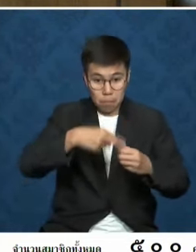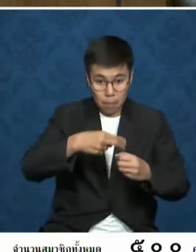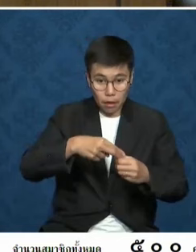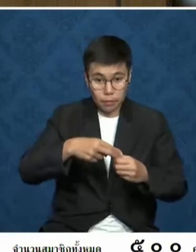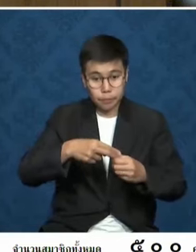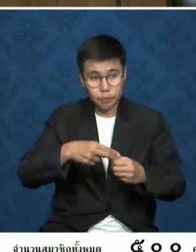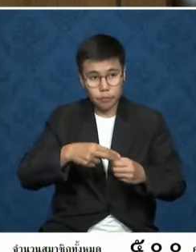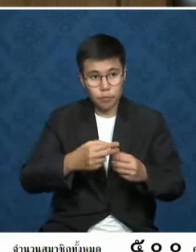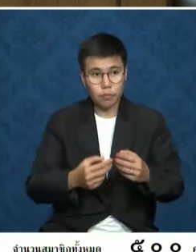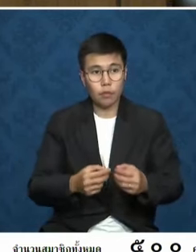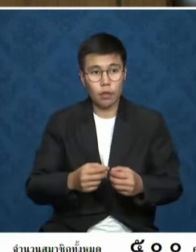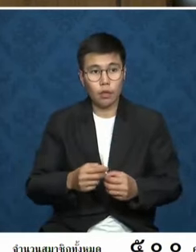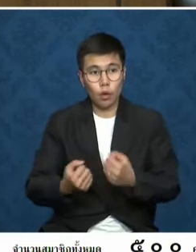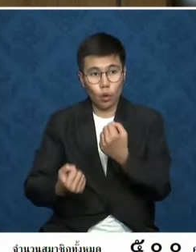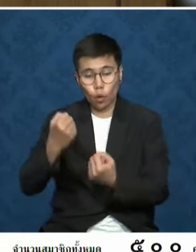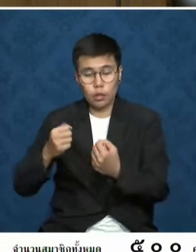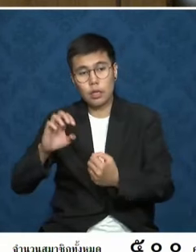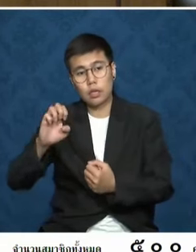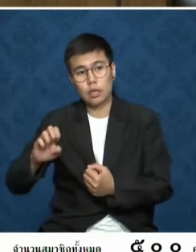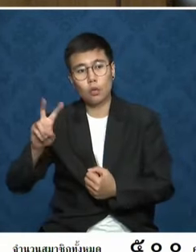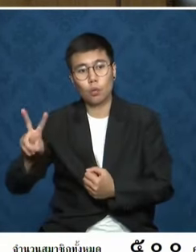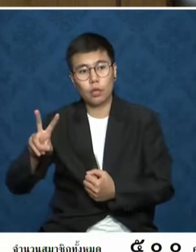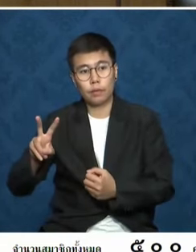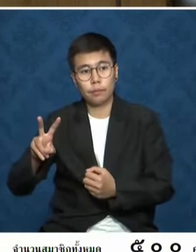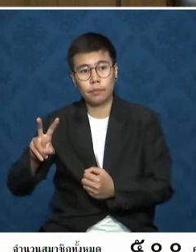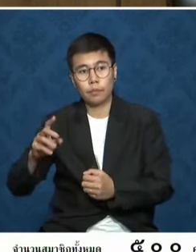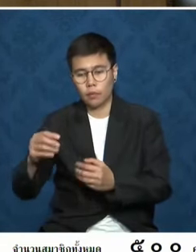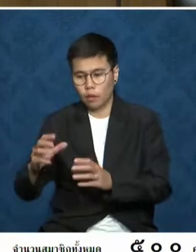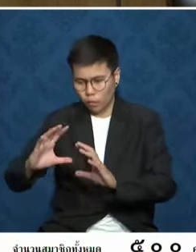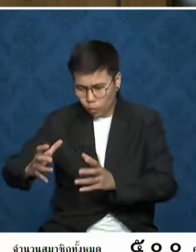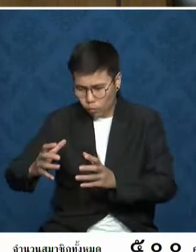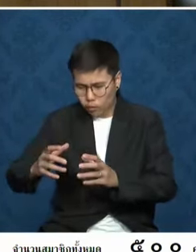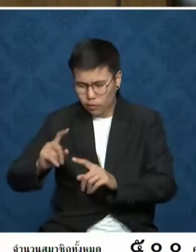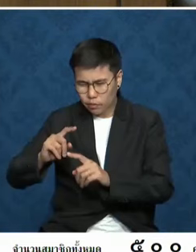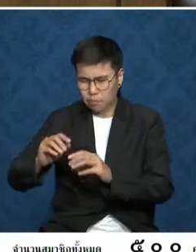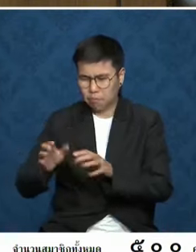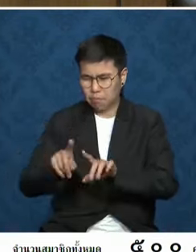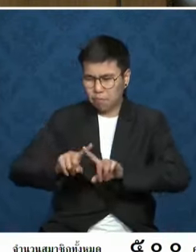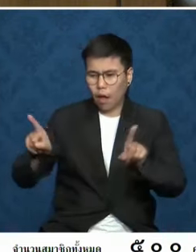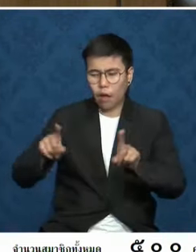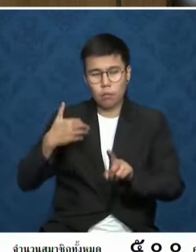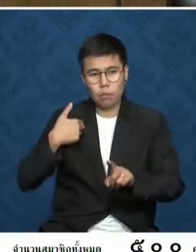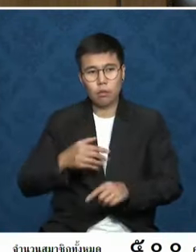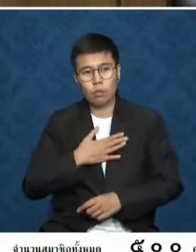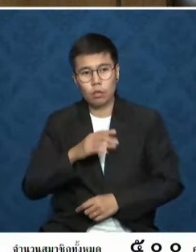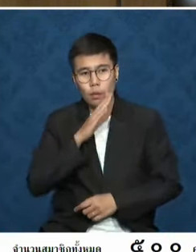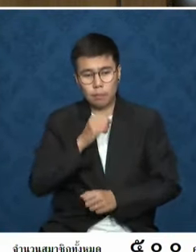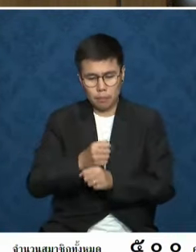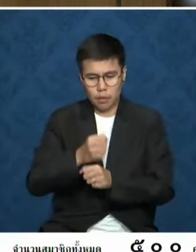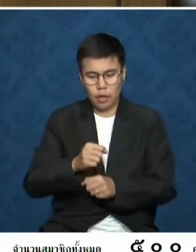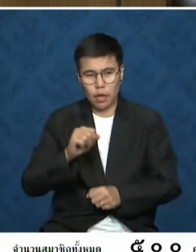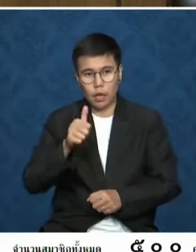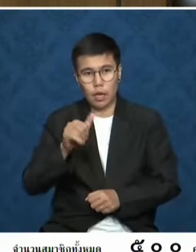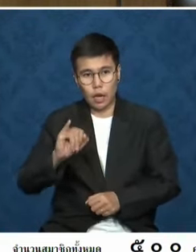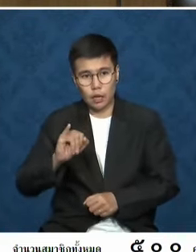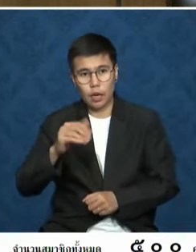กับรถที่เราเรีกกว่ารถแบบ EVชินส่วกแตกตางกันเพราฉะนั้นเมื่อเราใช้ระบบ AIเข้ามาเกี่